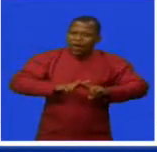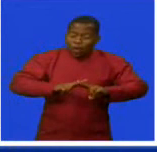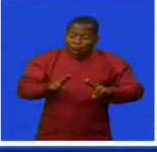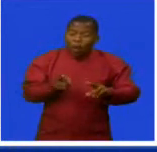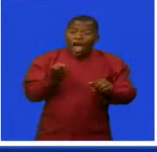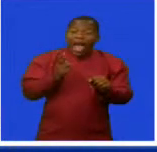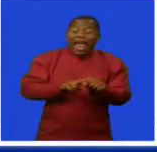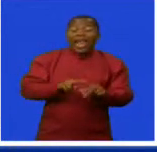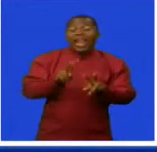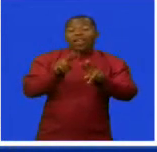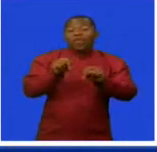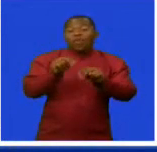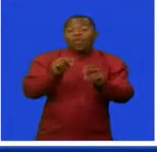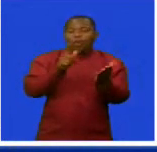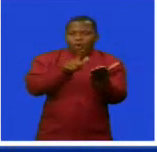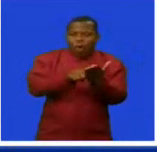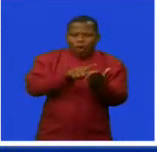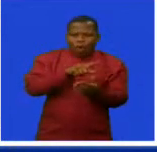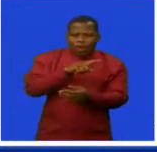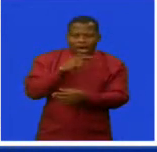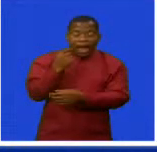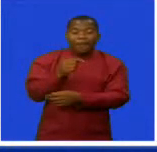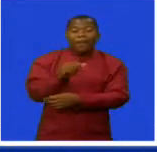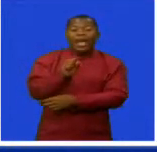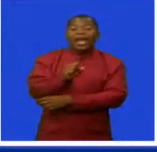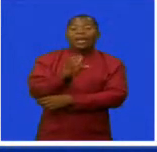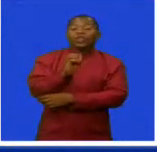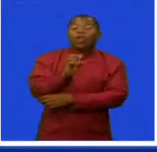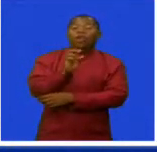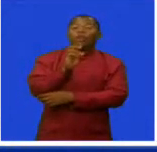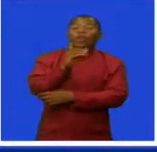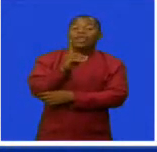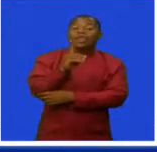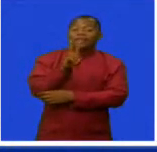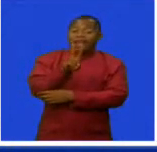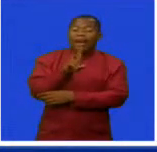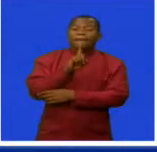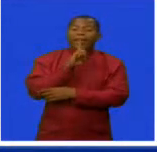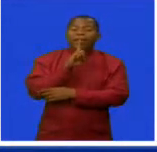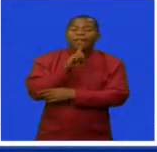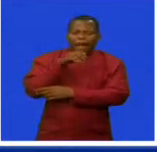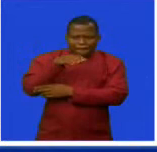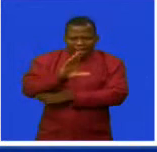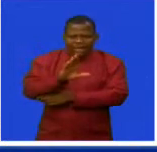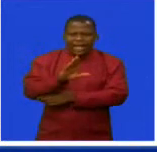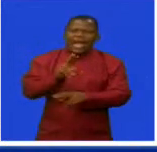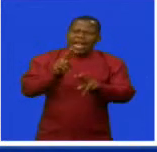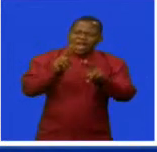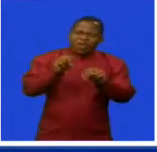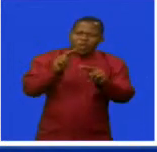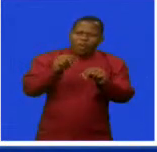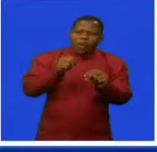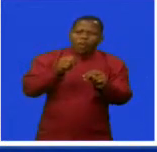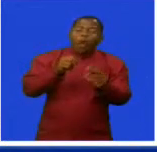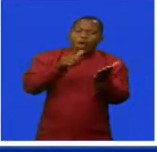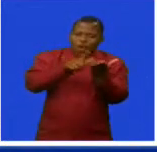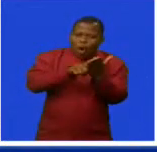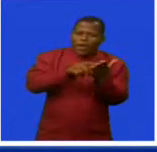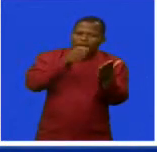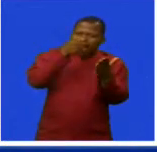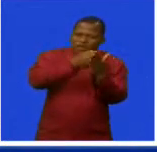likwende njengekuphasiswa kwemthetho losakhankanywa wemshado iMarriage Bill. Lokhu kuvetwe ngumcondzisi walenhlangano kuleli